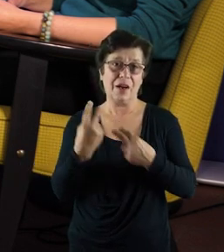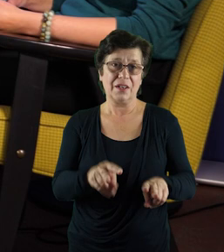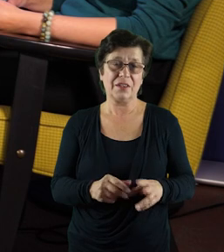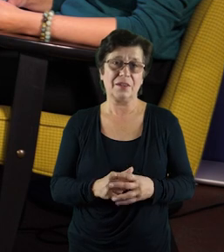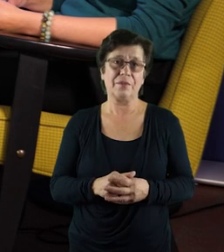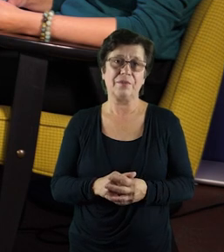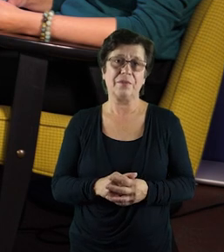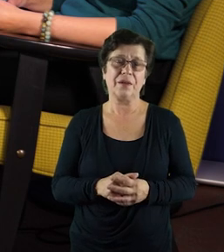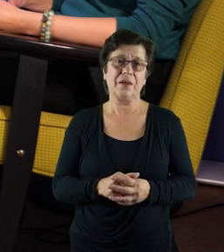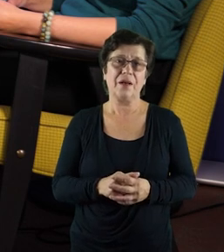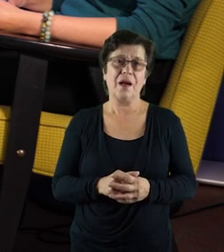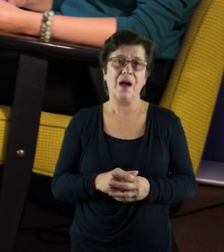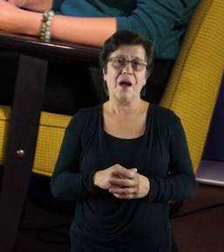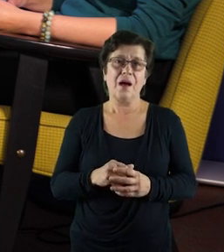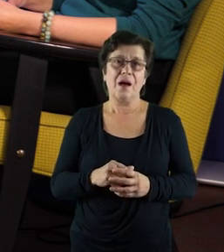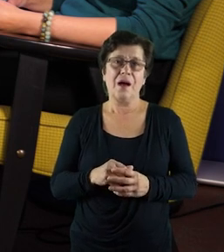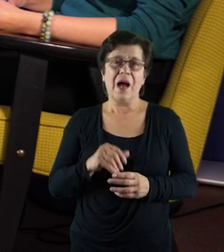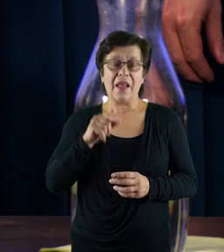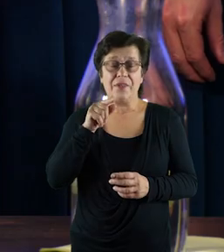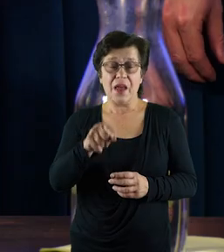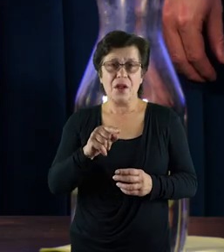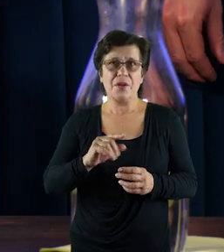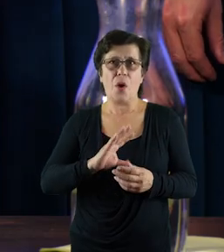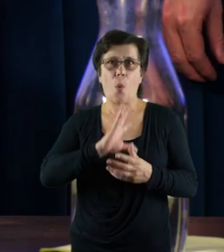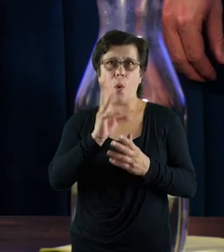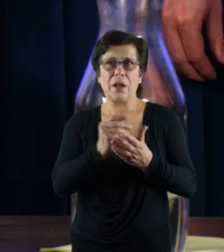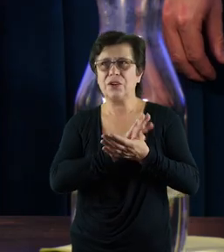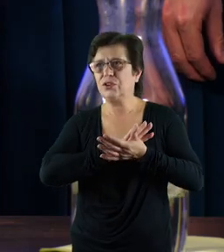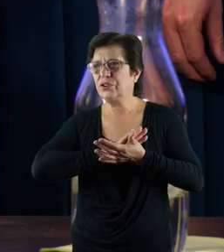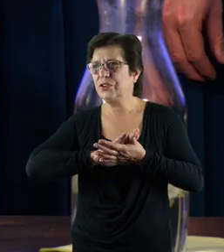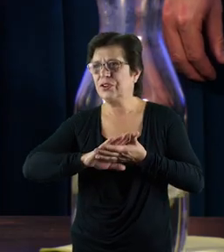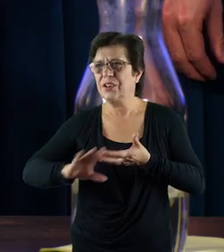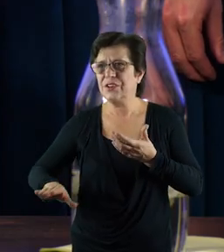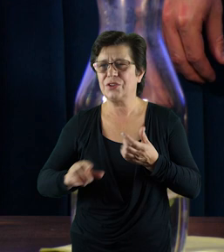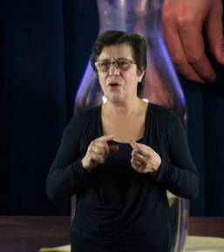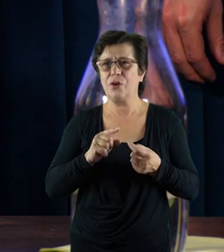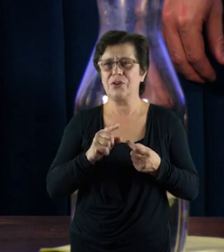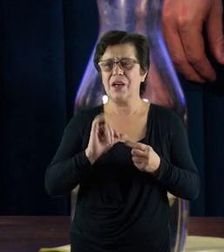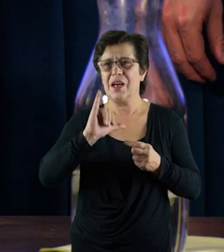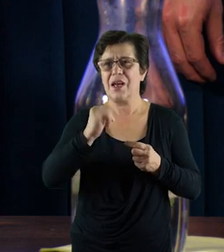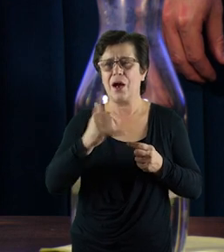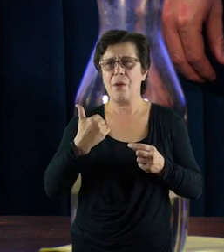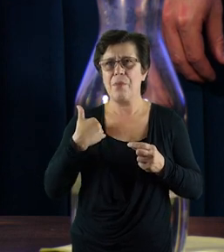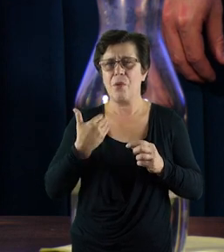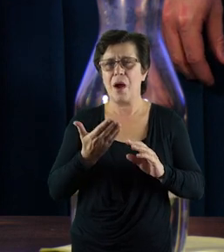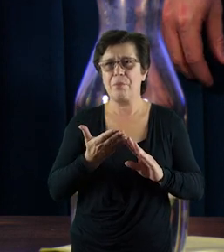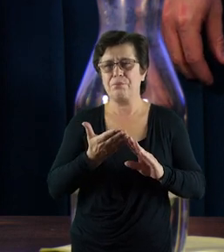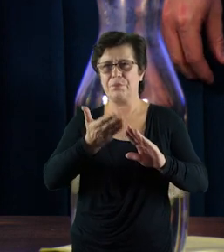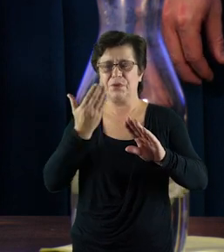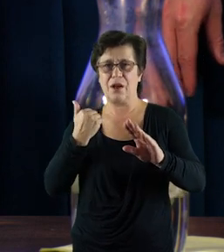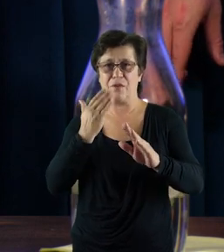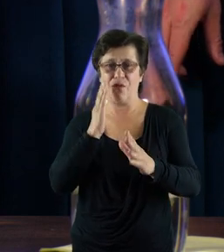dla Przybosia miał być tym samym ładem, który był przed wojną. Więc właściwie wprowadzenie nowego ładu to jest zrównanie wszystkiego z ziemią i